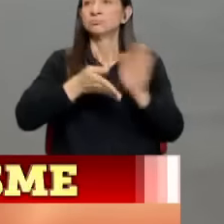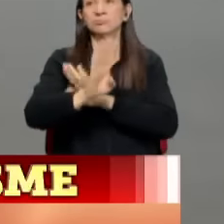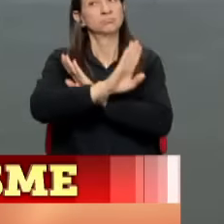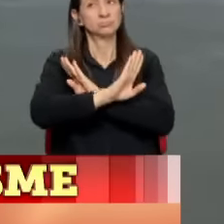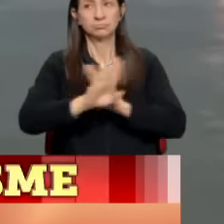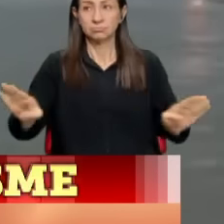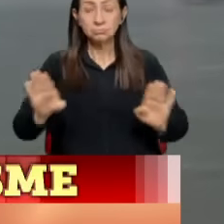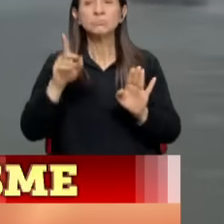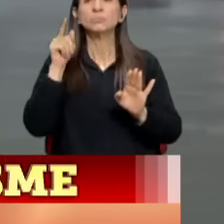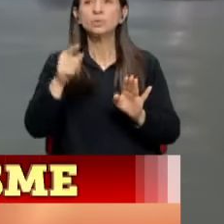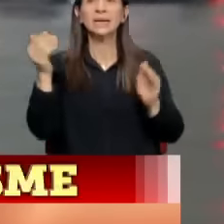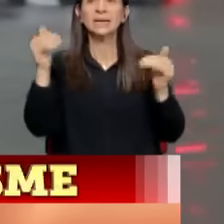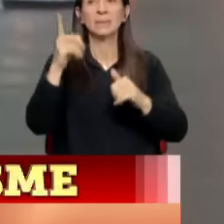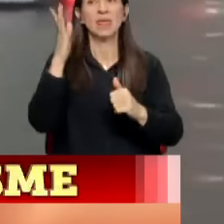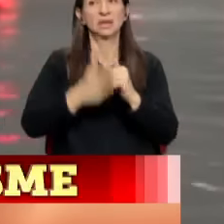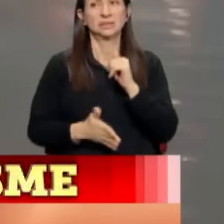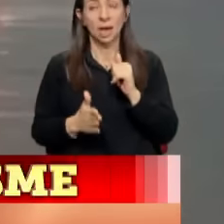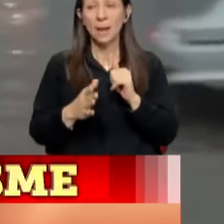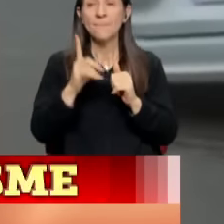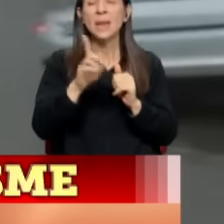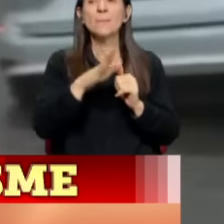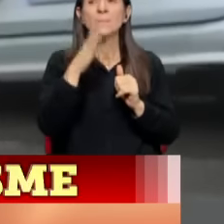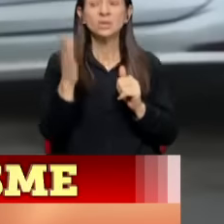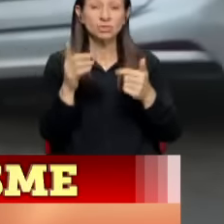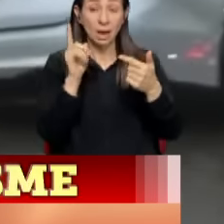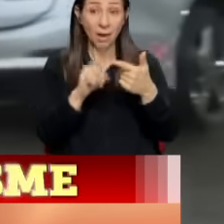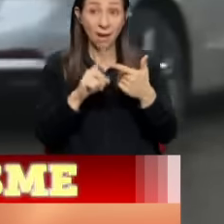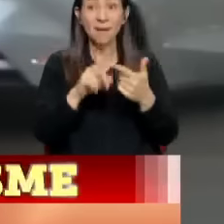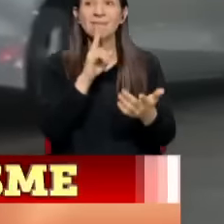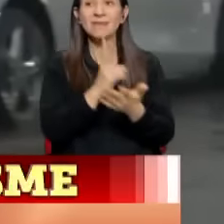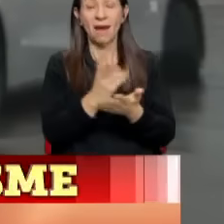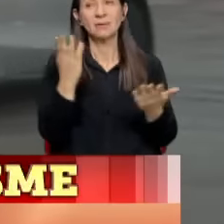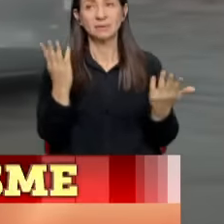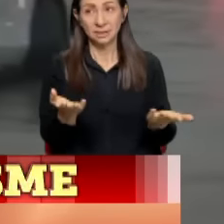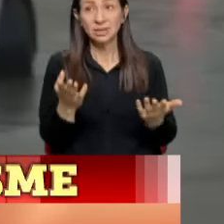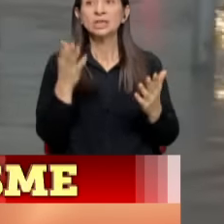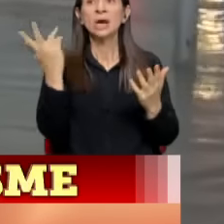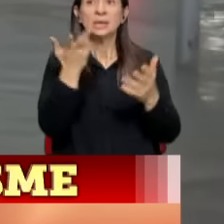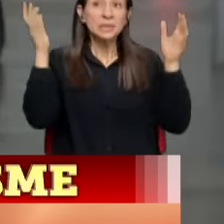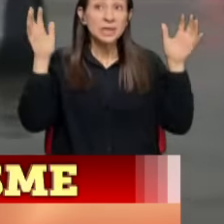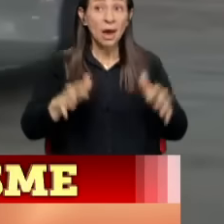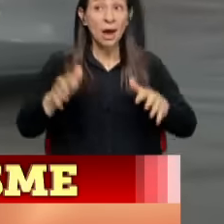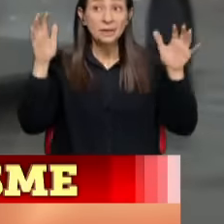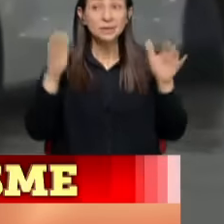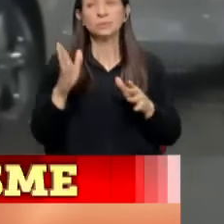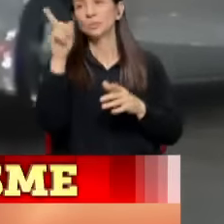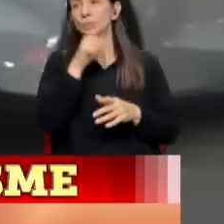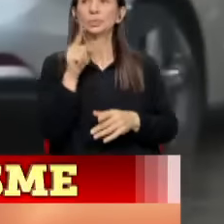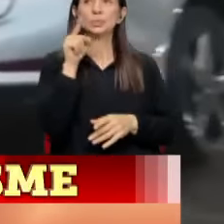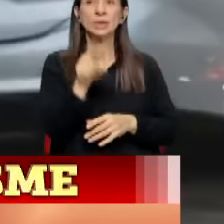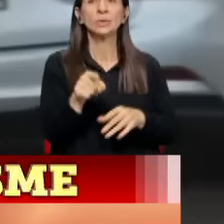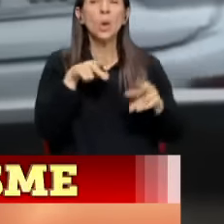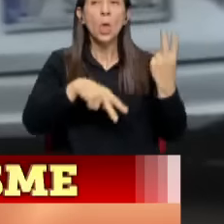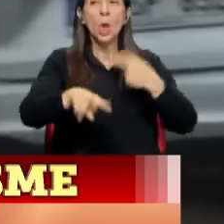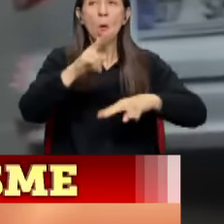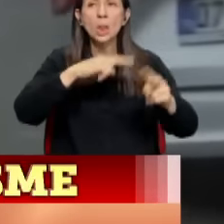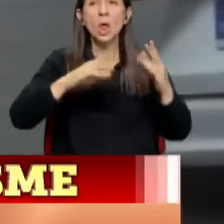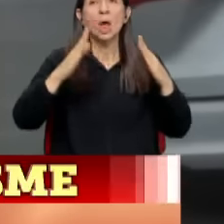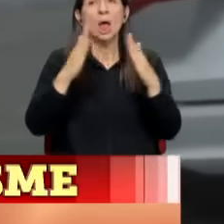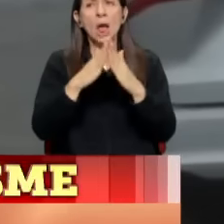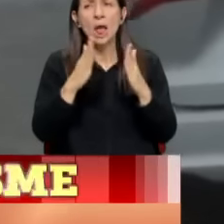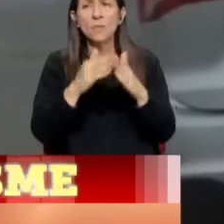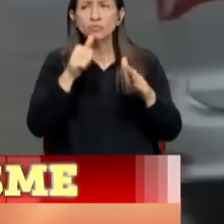çıkmaması, burada getirilen bir yasak, bir başka alınan karardı. Şiddetli yağış nedeniyle yollar,